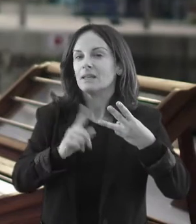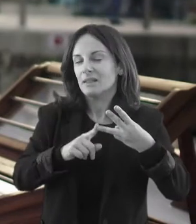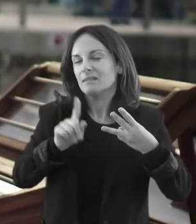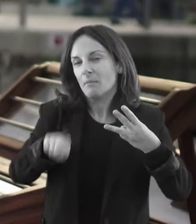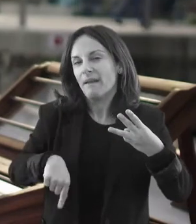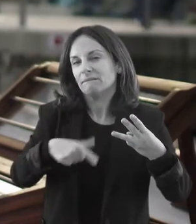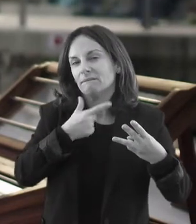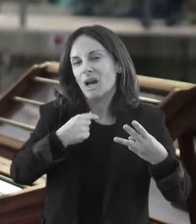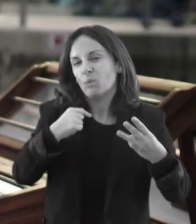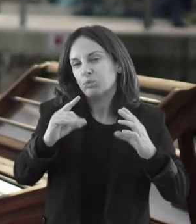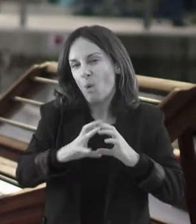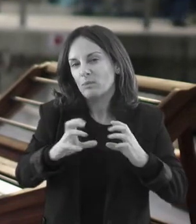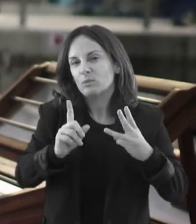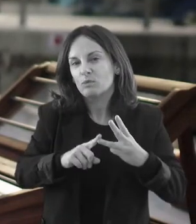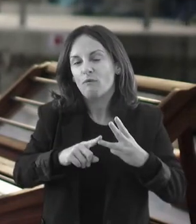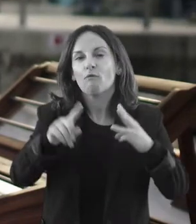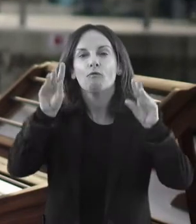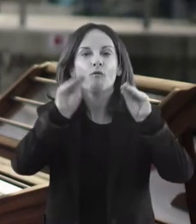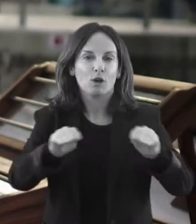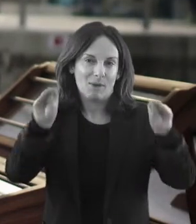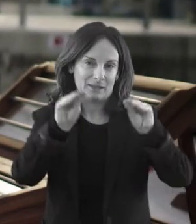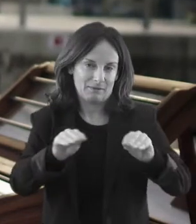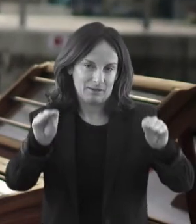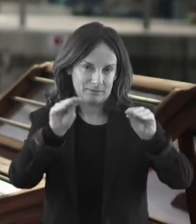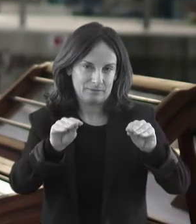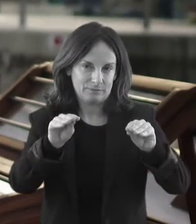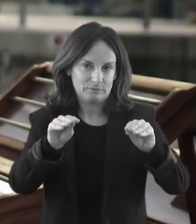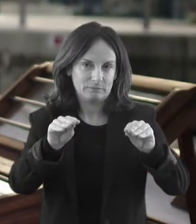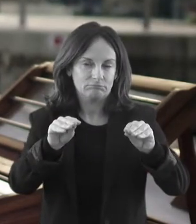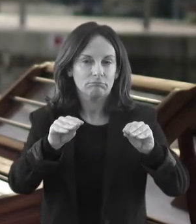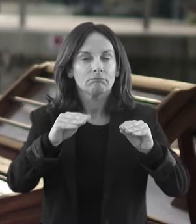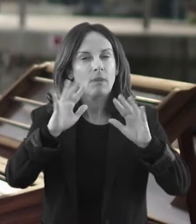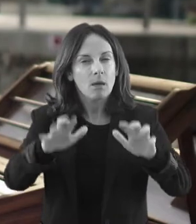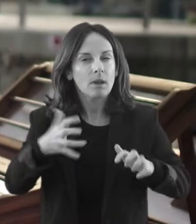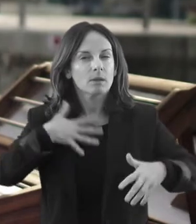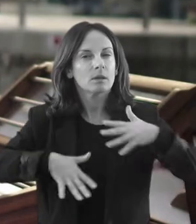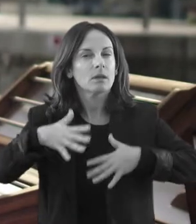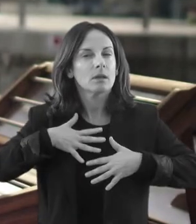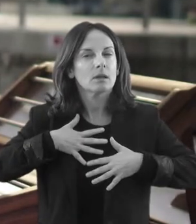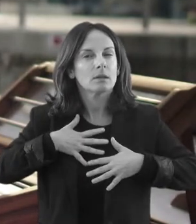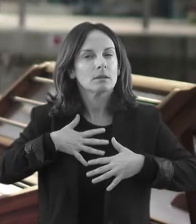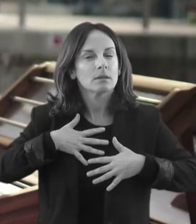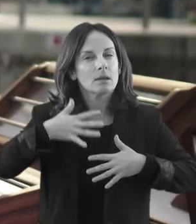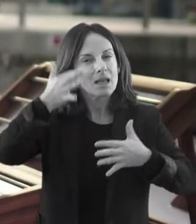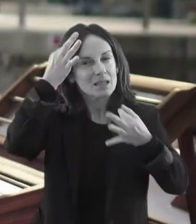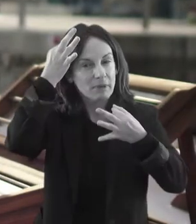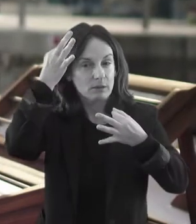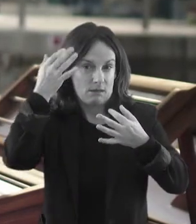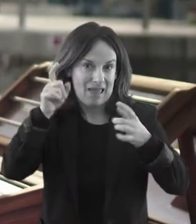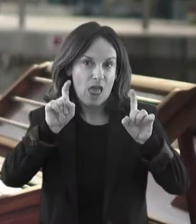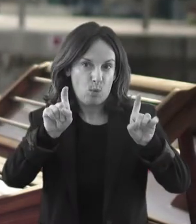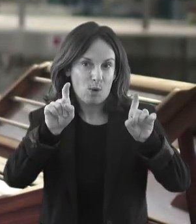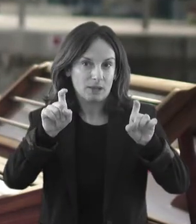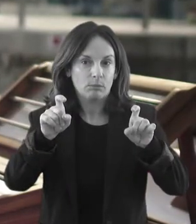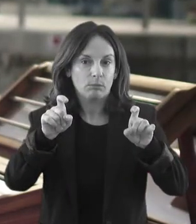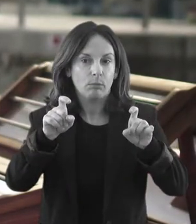també m'agradaria que hi hagués una part formativa on se pogués treballar els aspectes educatius